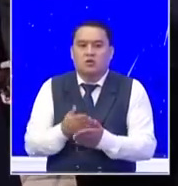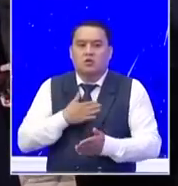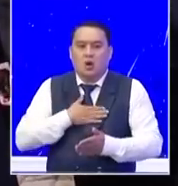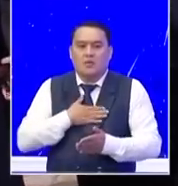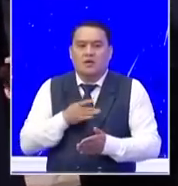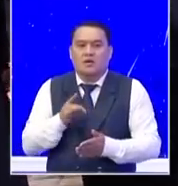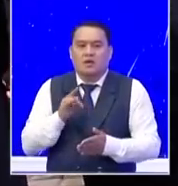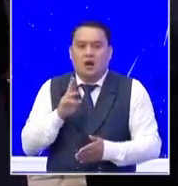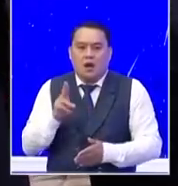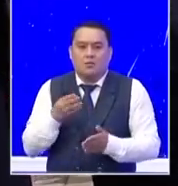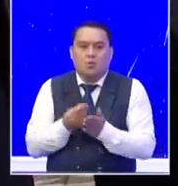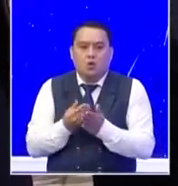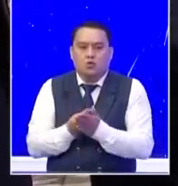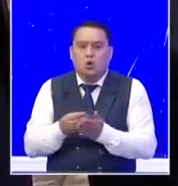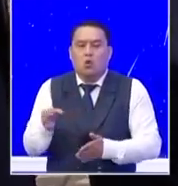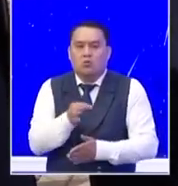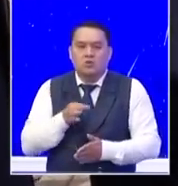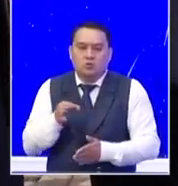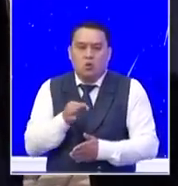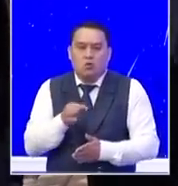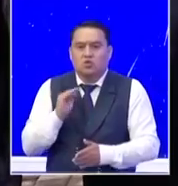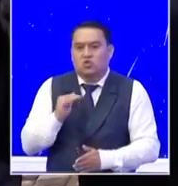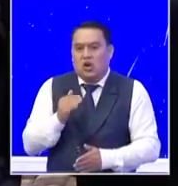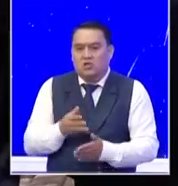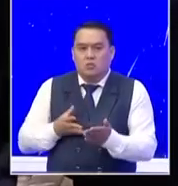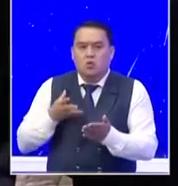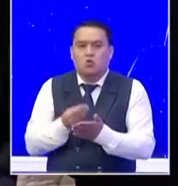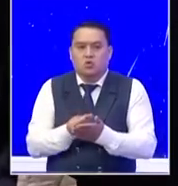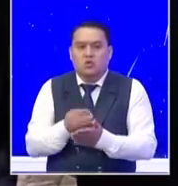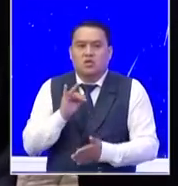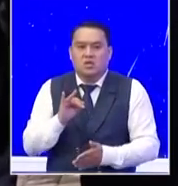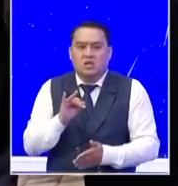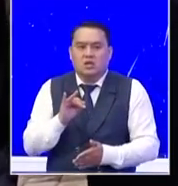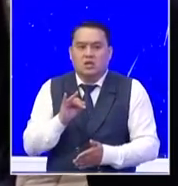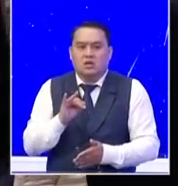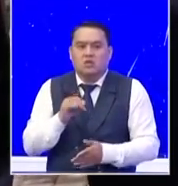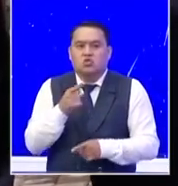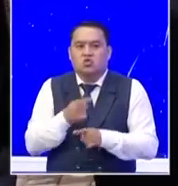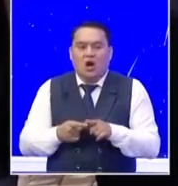видите, республиканский бюджет, областной, частный бюджет. И доля